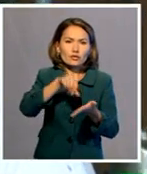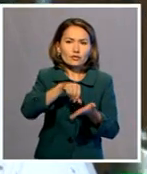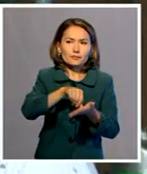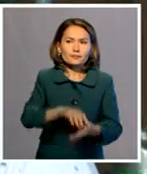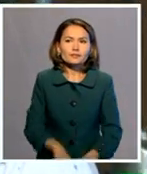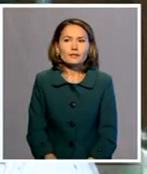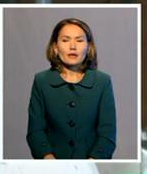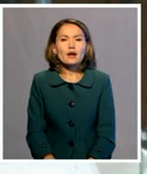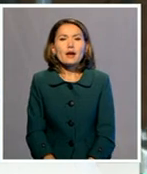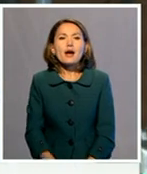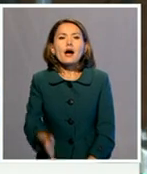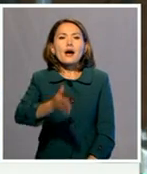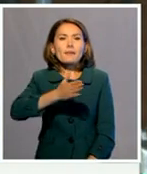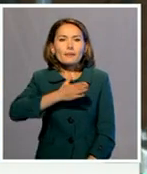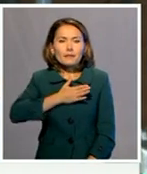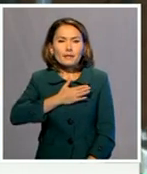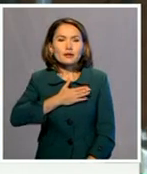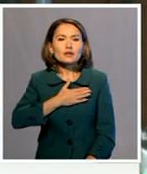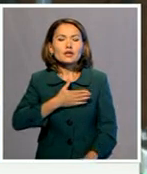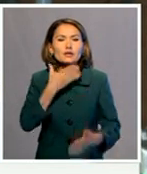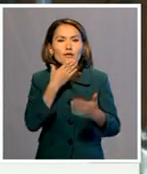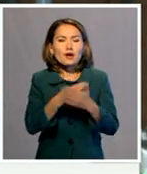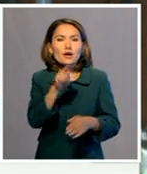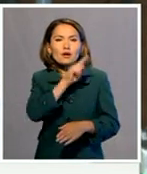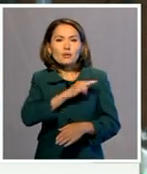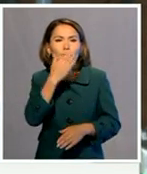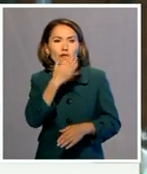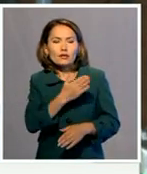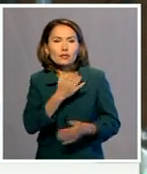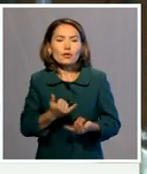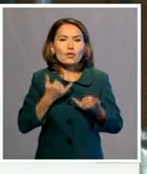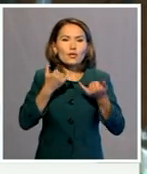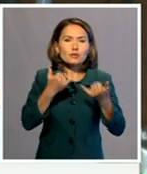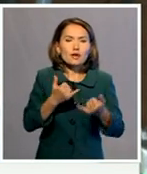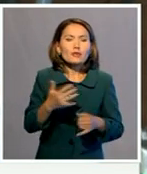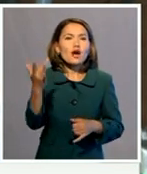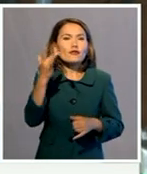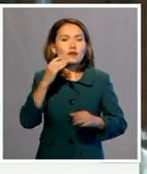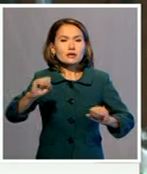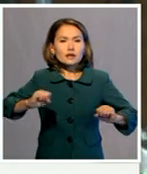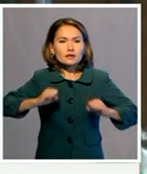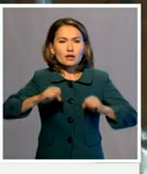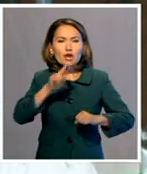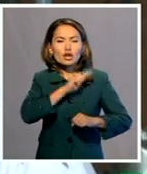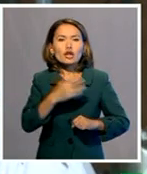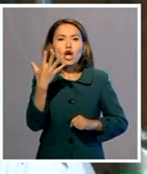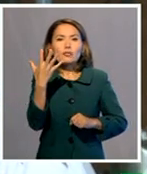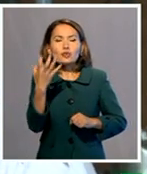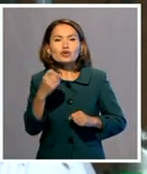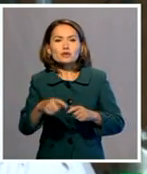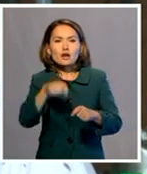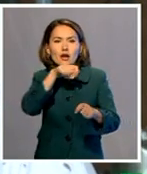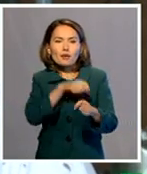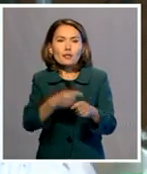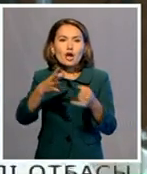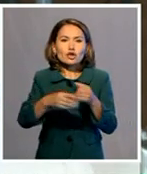Меніңше кеншіден артық және мәртебелі мамандық жоқ. Олар нағыз батыл жандар. Өзіңіз ойлаңызшы, ең бергісі 500 метрден бастап жердің